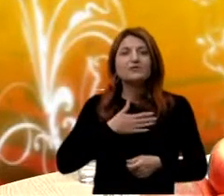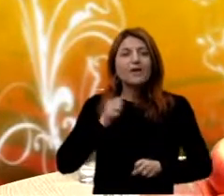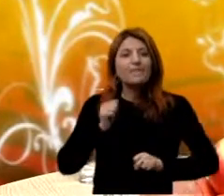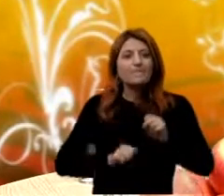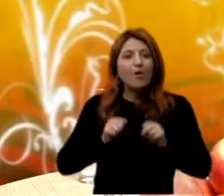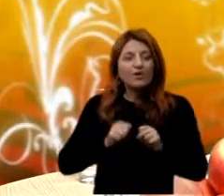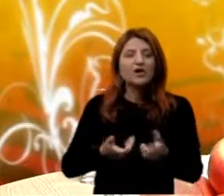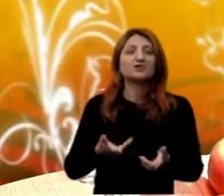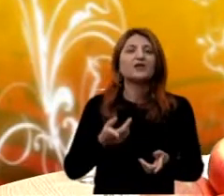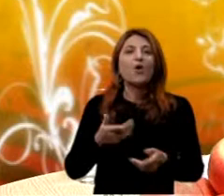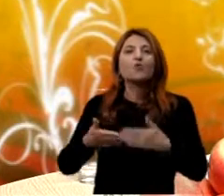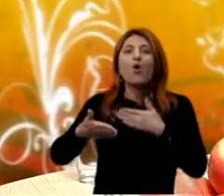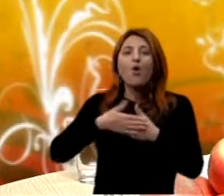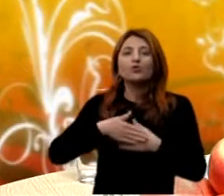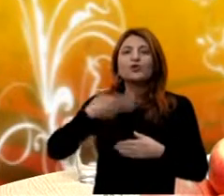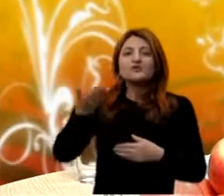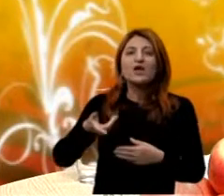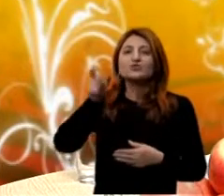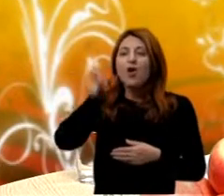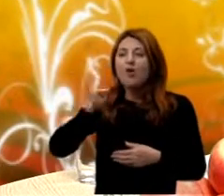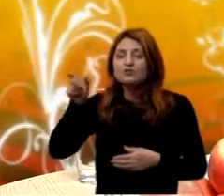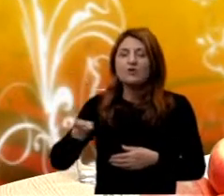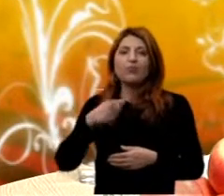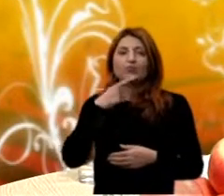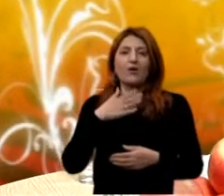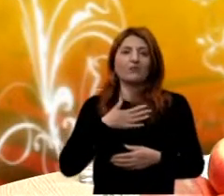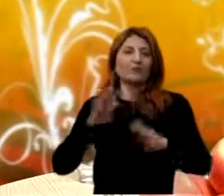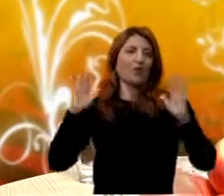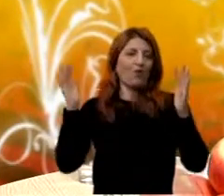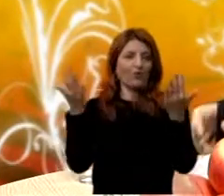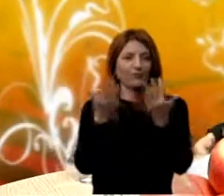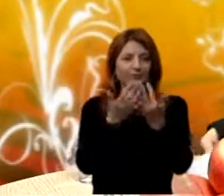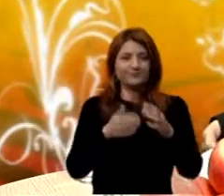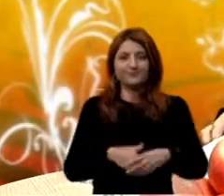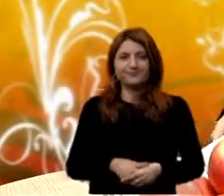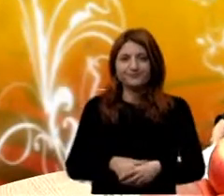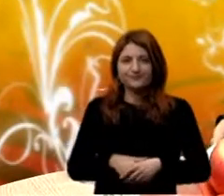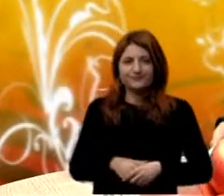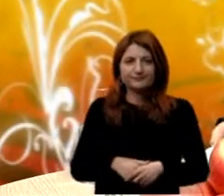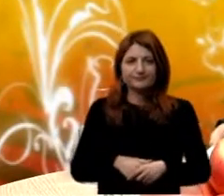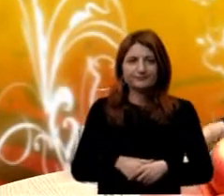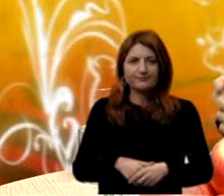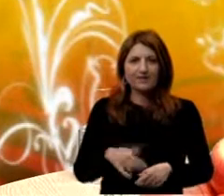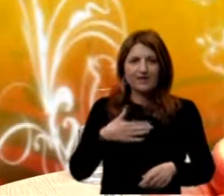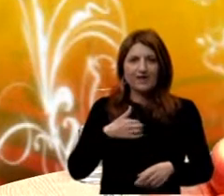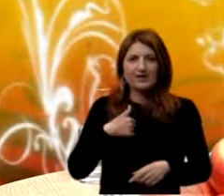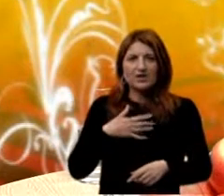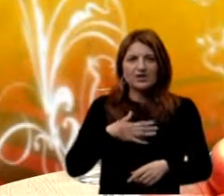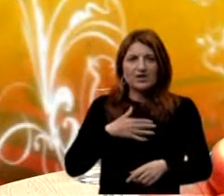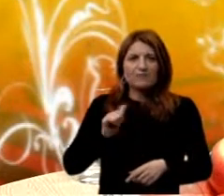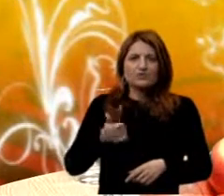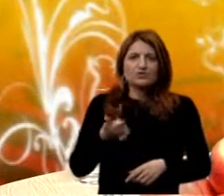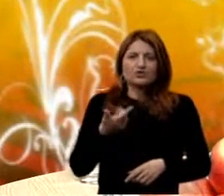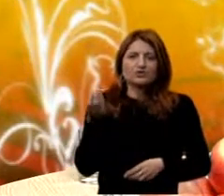u nama u odnosu na osobe ili ljude koji nas okružuju. Ja bih vam još nešto željela kazati. Sad